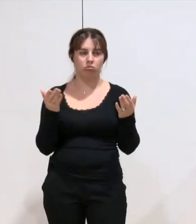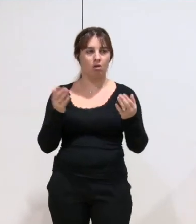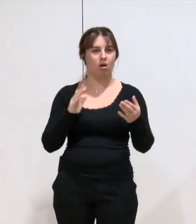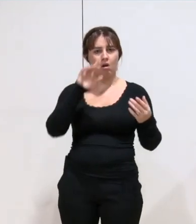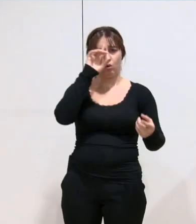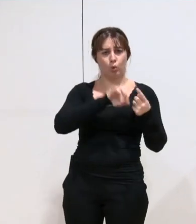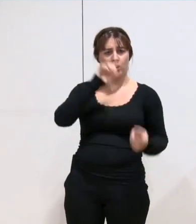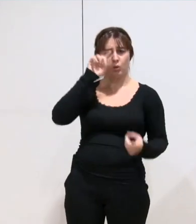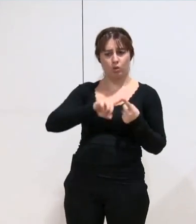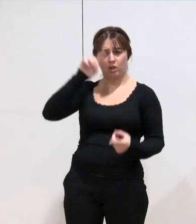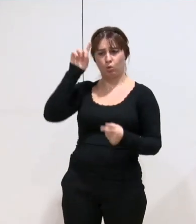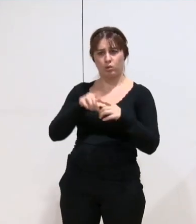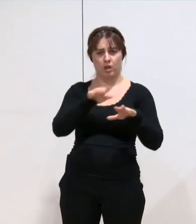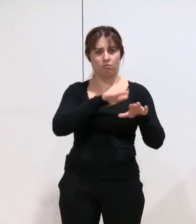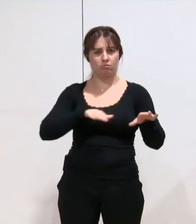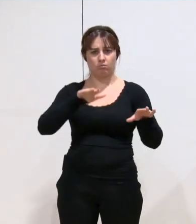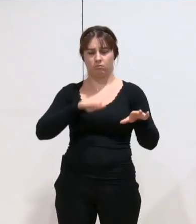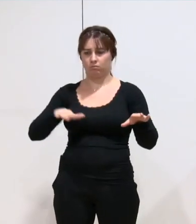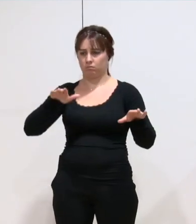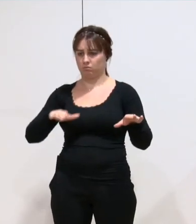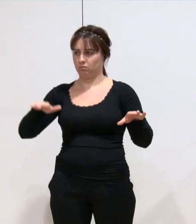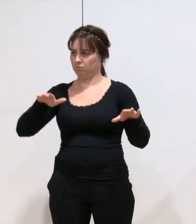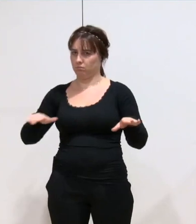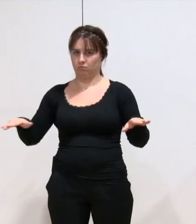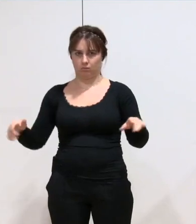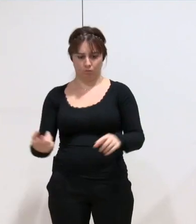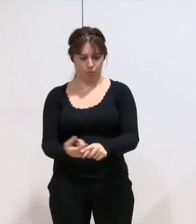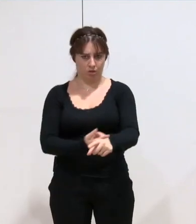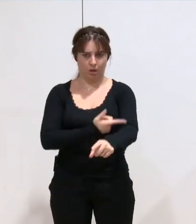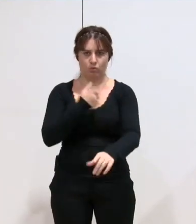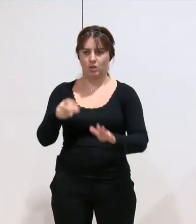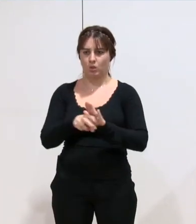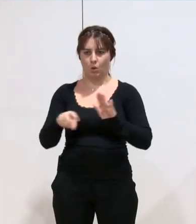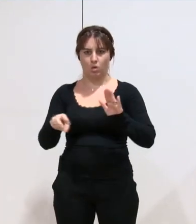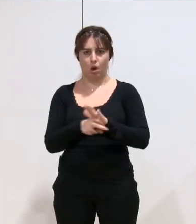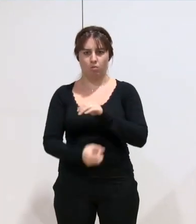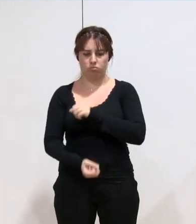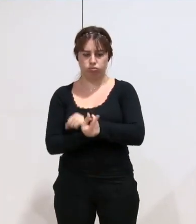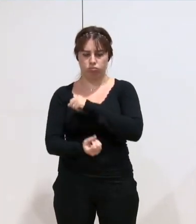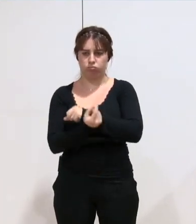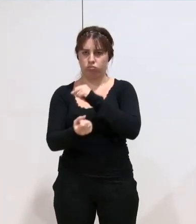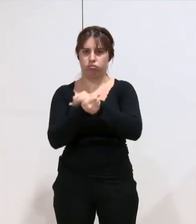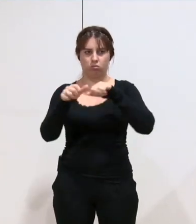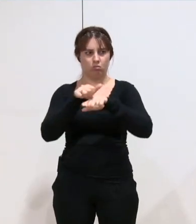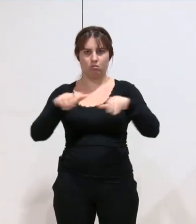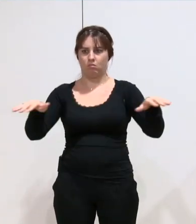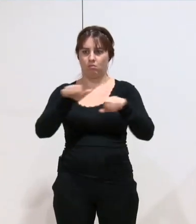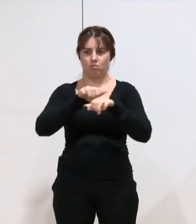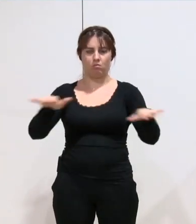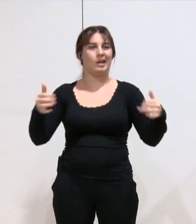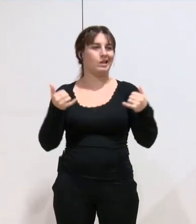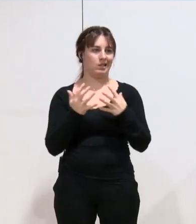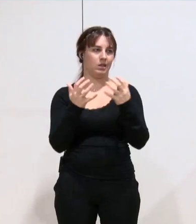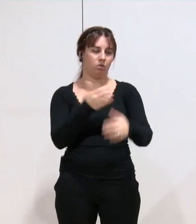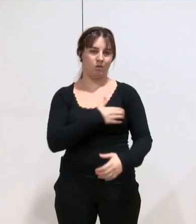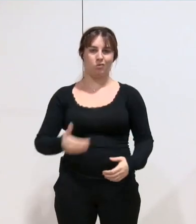dossiers qui, petit à petit, commencent à faire l'actualité grenobloise, cette actualité qui n'est pas d'ailleurs en débat au conseil